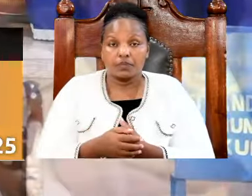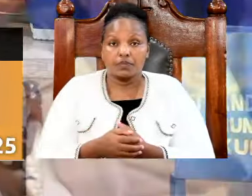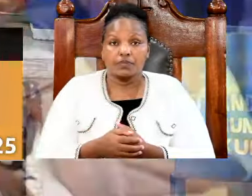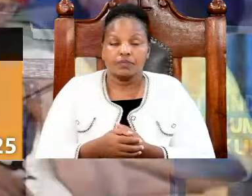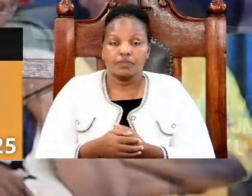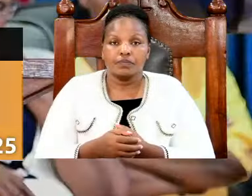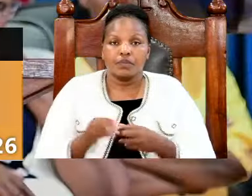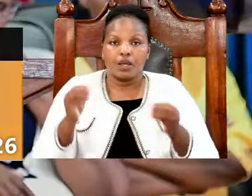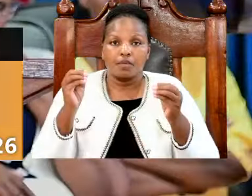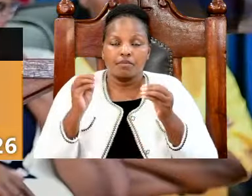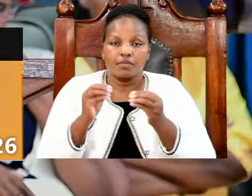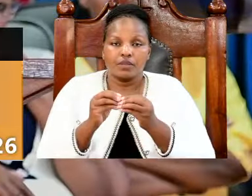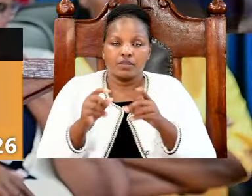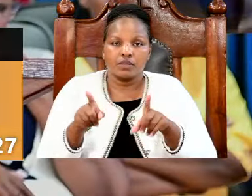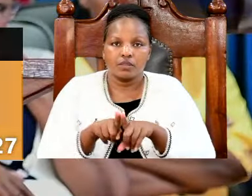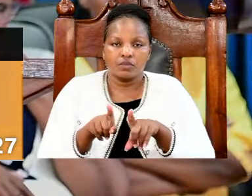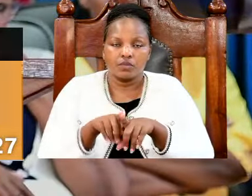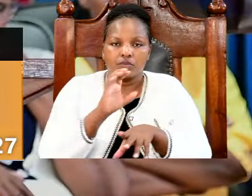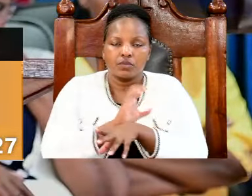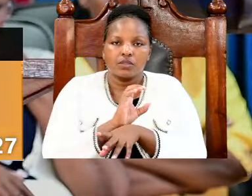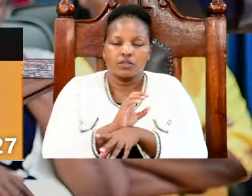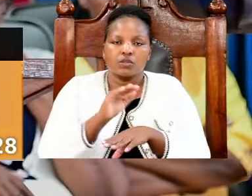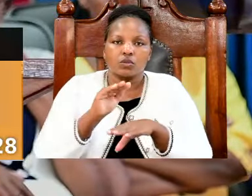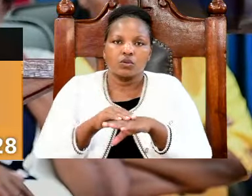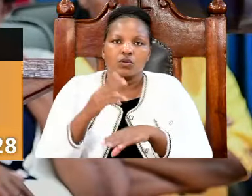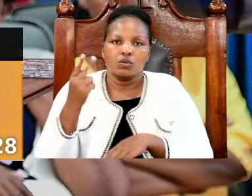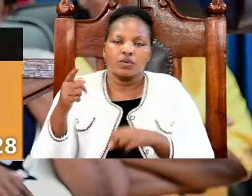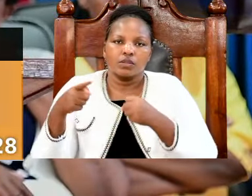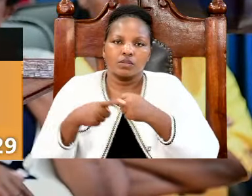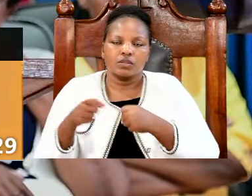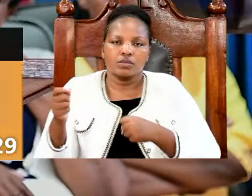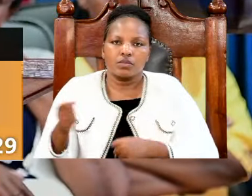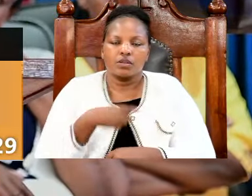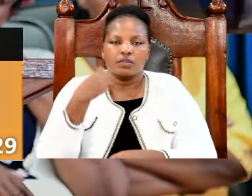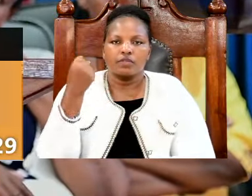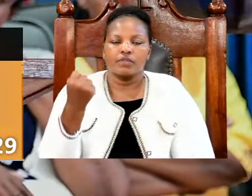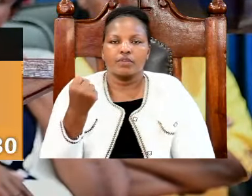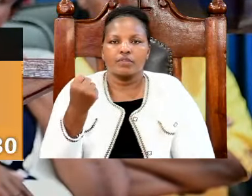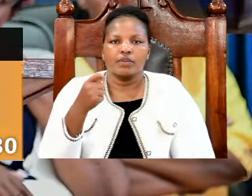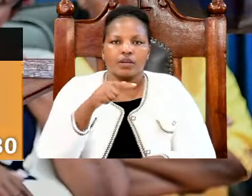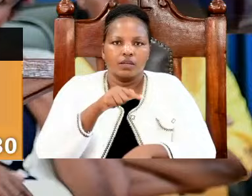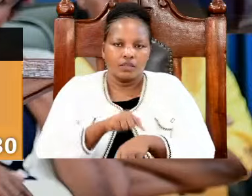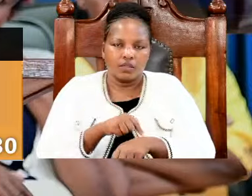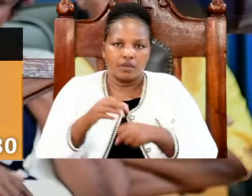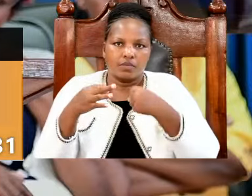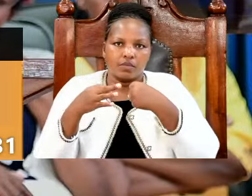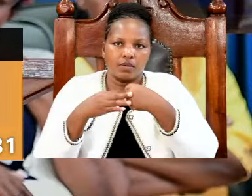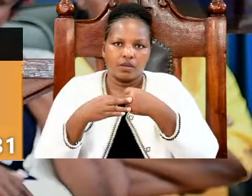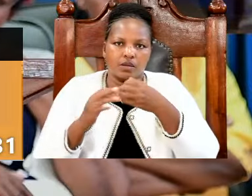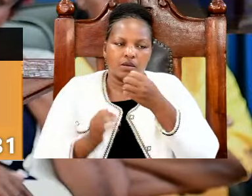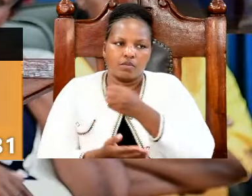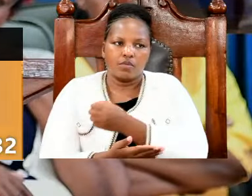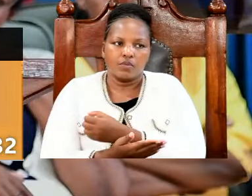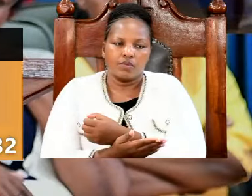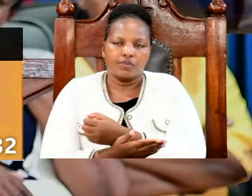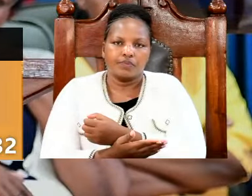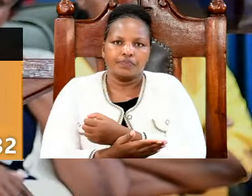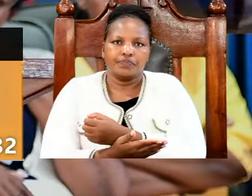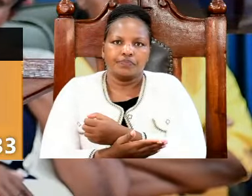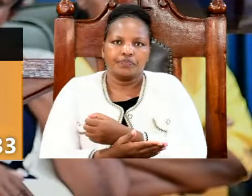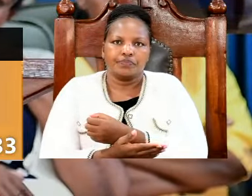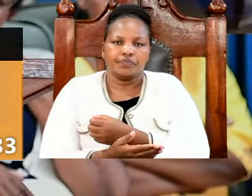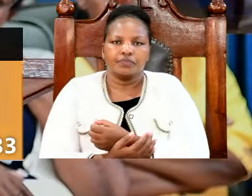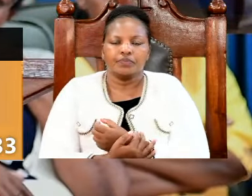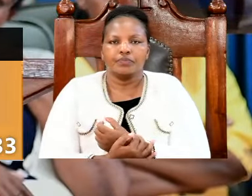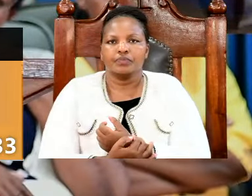la PCEA Pagani tarehe 26 mwezi wa 5 mwaka huu saa 2:30 adhibitishe hayo. Ni